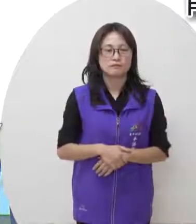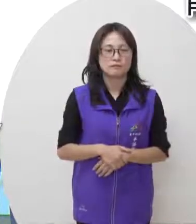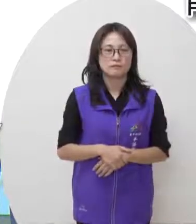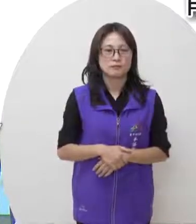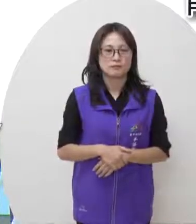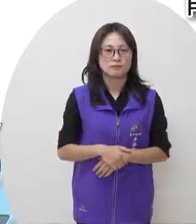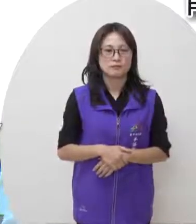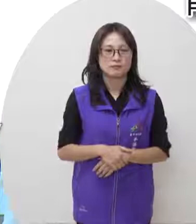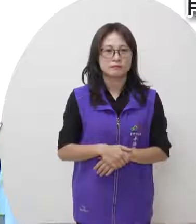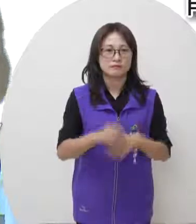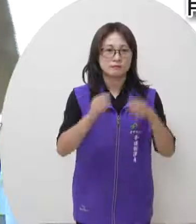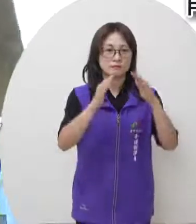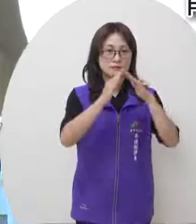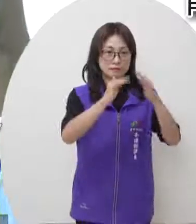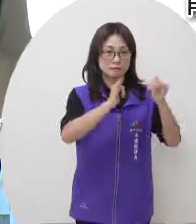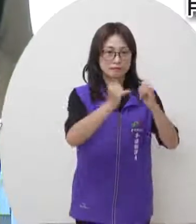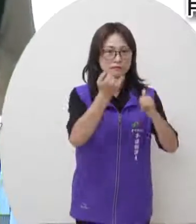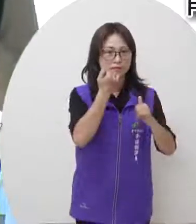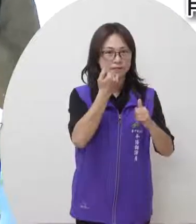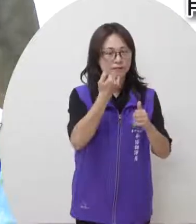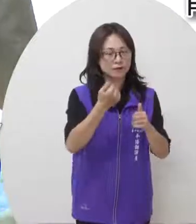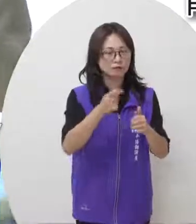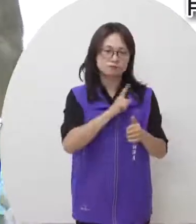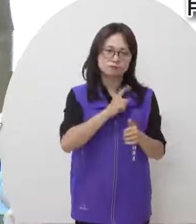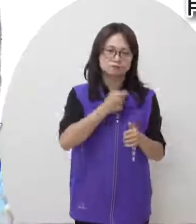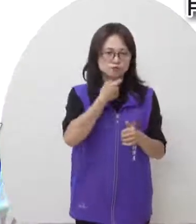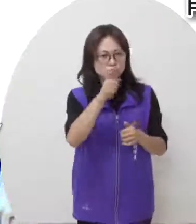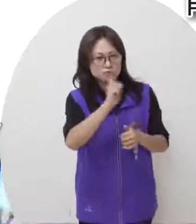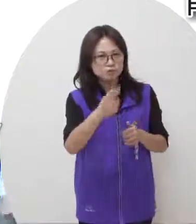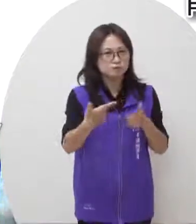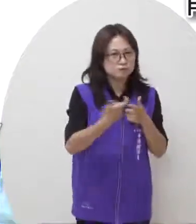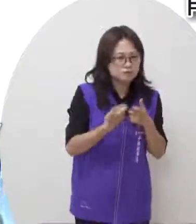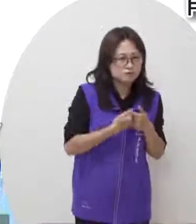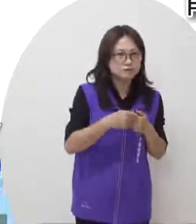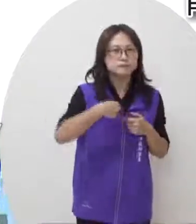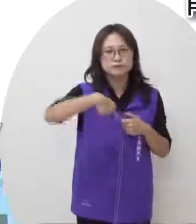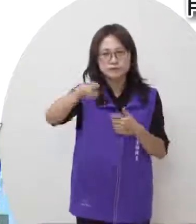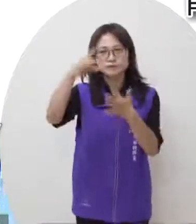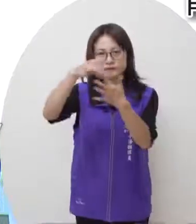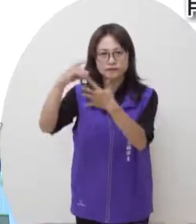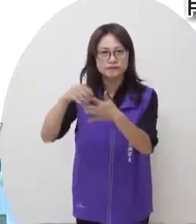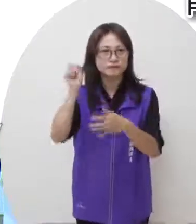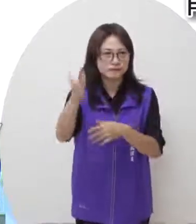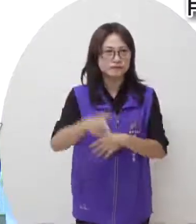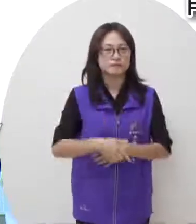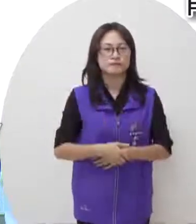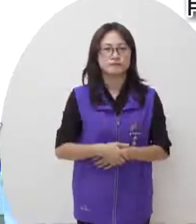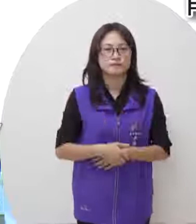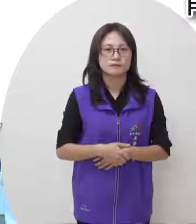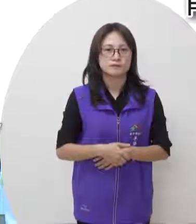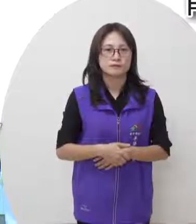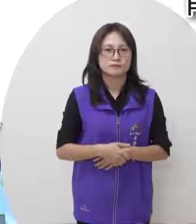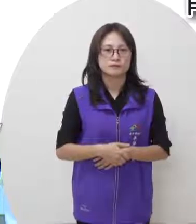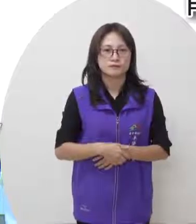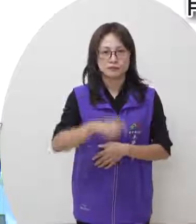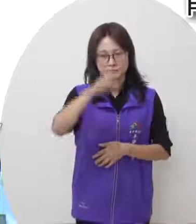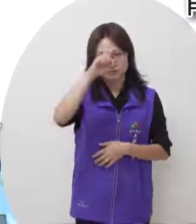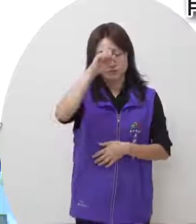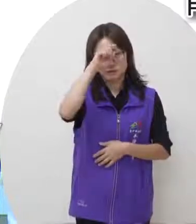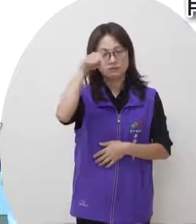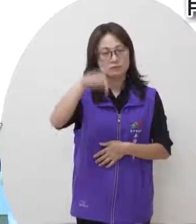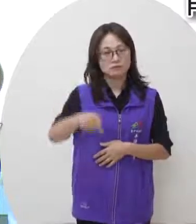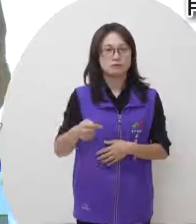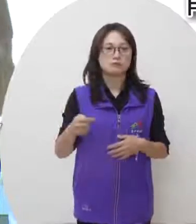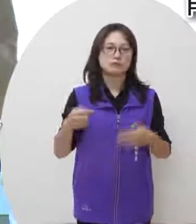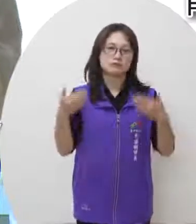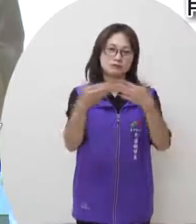去择一购买哦。那我们也当然希望透过大众运输路网的完整化，效率的提升，品质的提